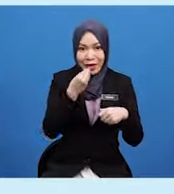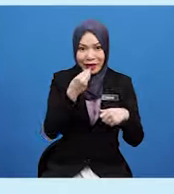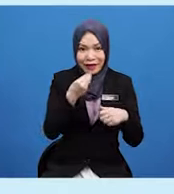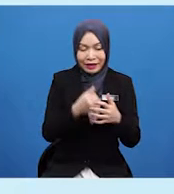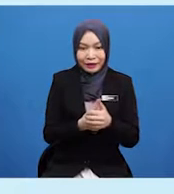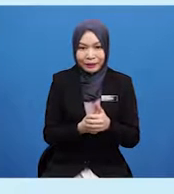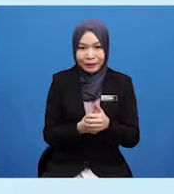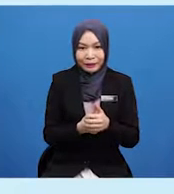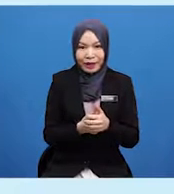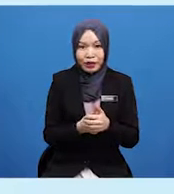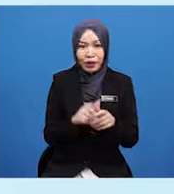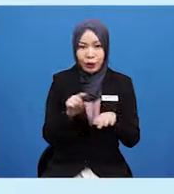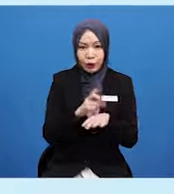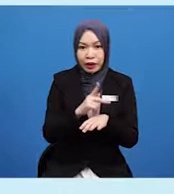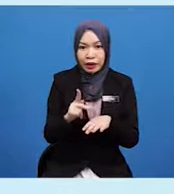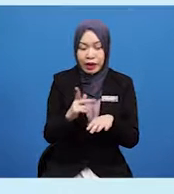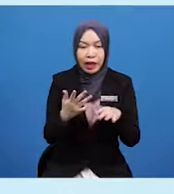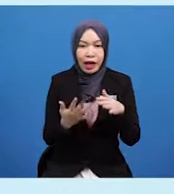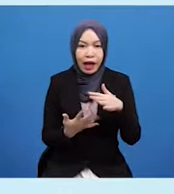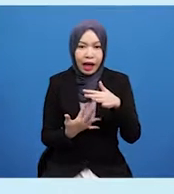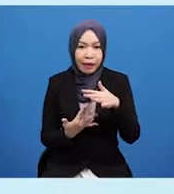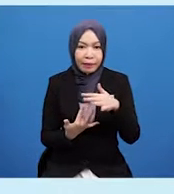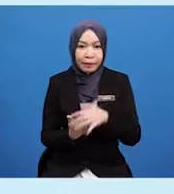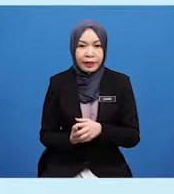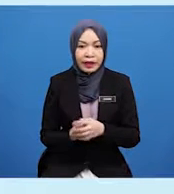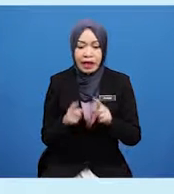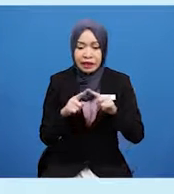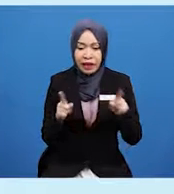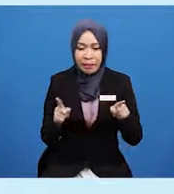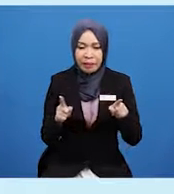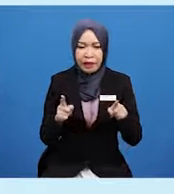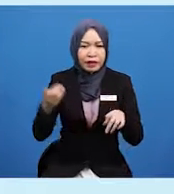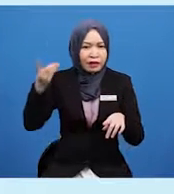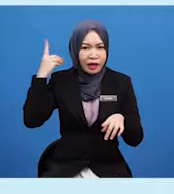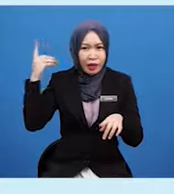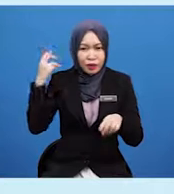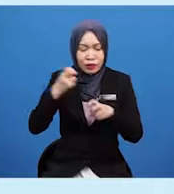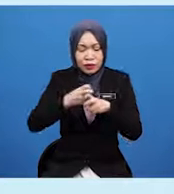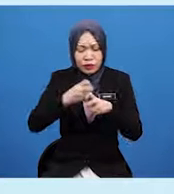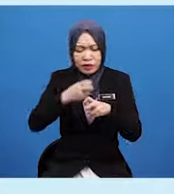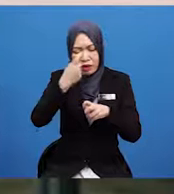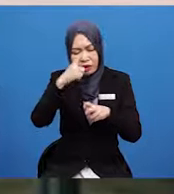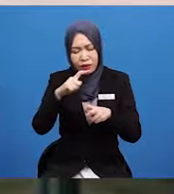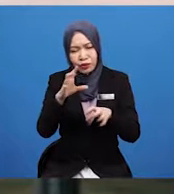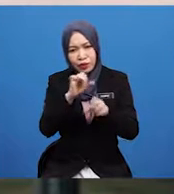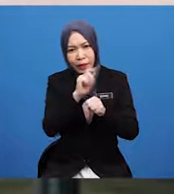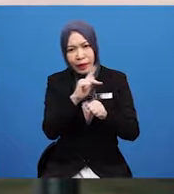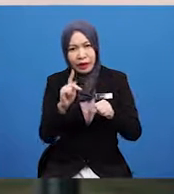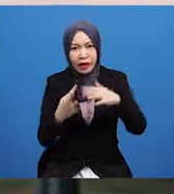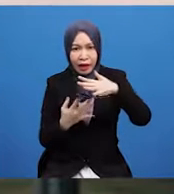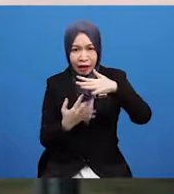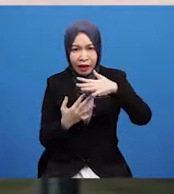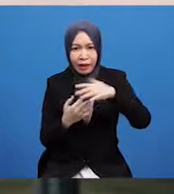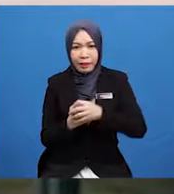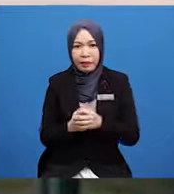namun manusia pada zaman itu Hai perlu berusaha keras untuk menyalakan api contohnya